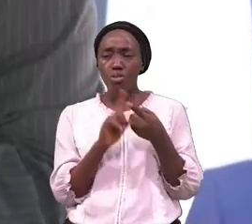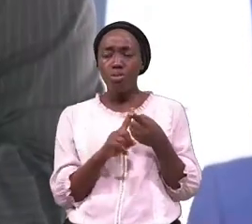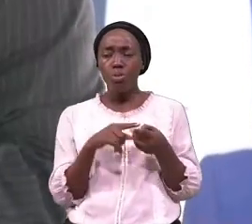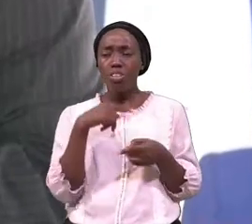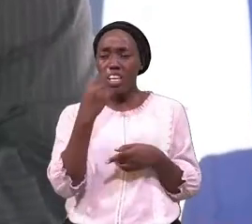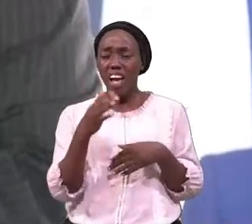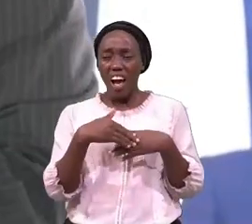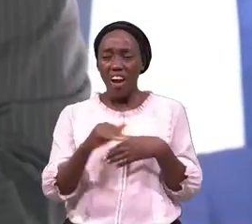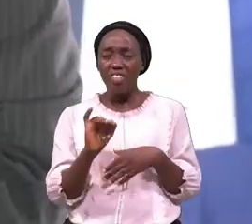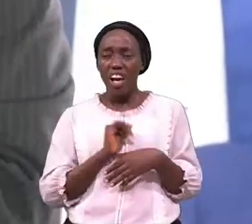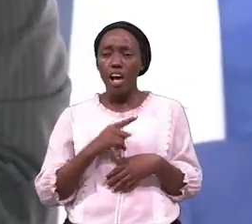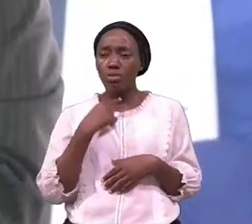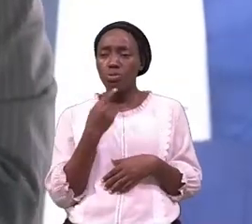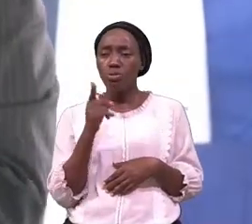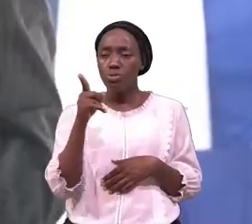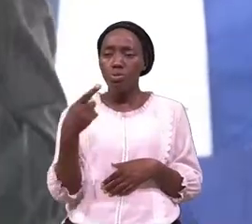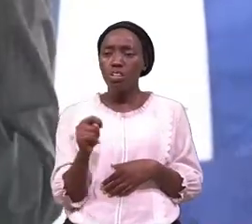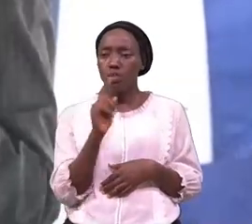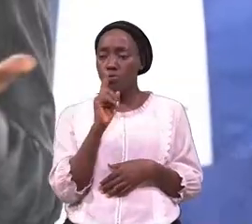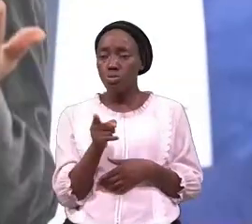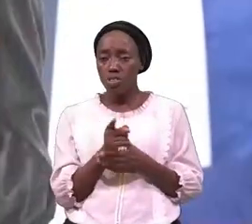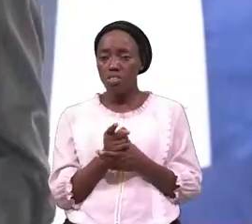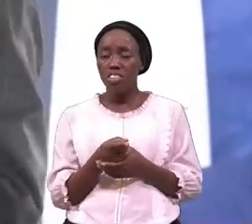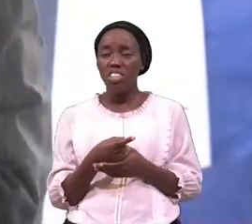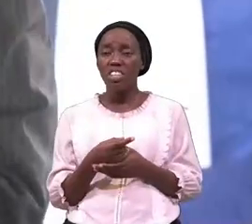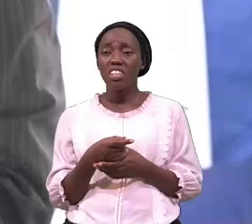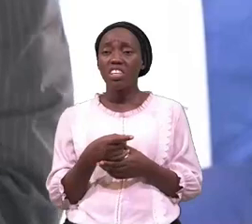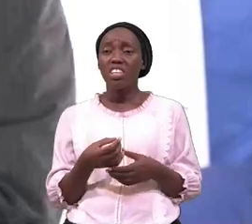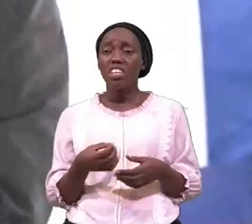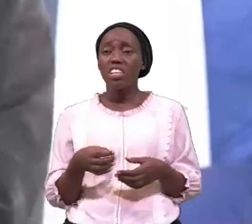les mensonges que tu dis après que moi je t'ai dit la vérité?